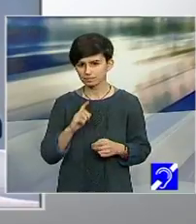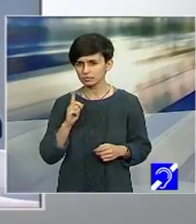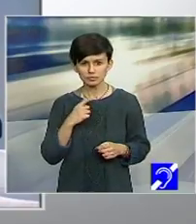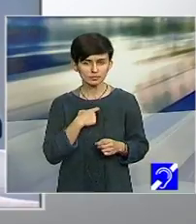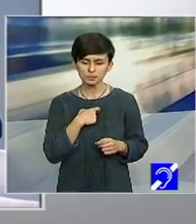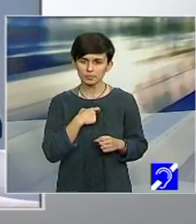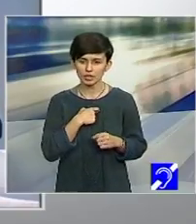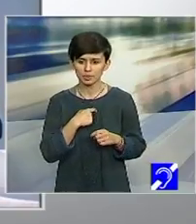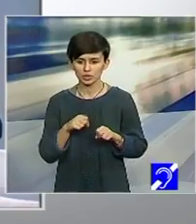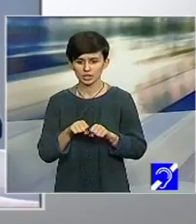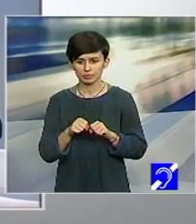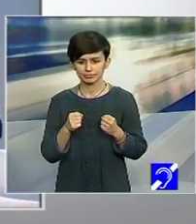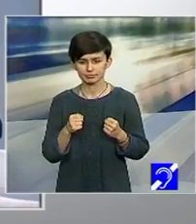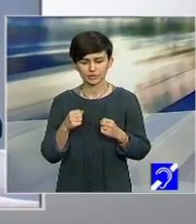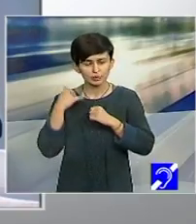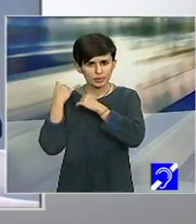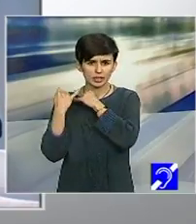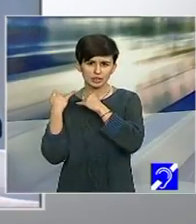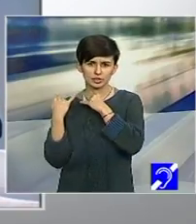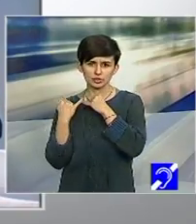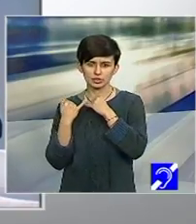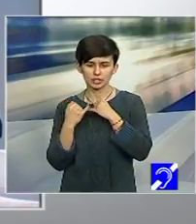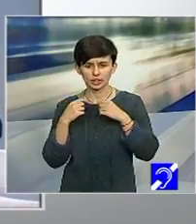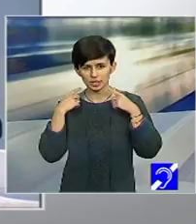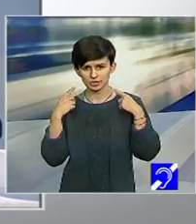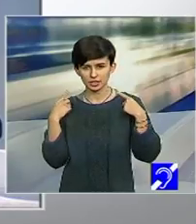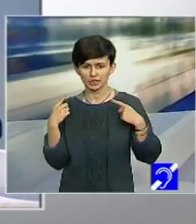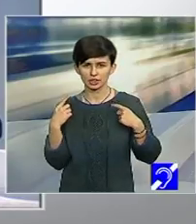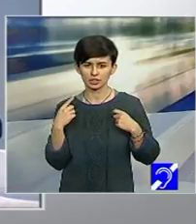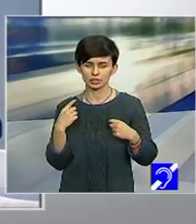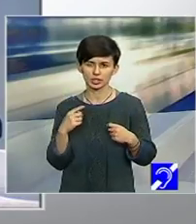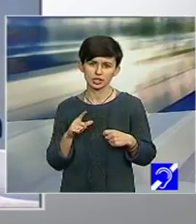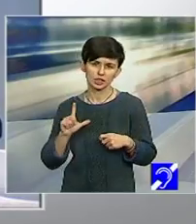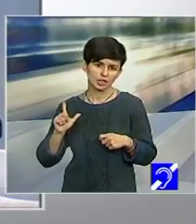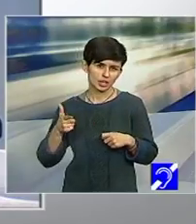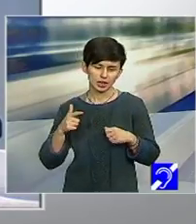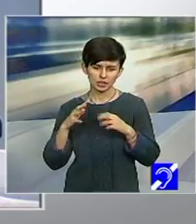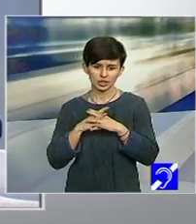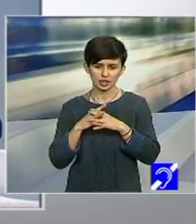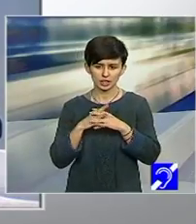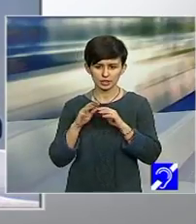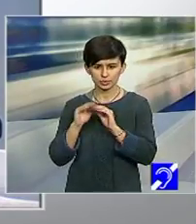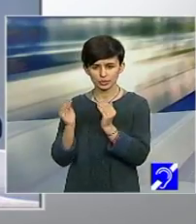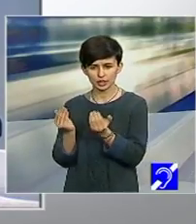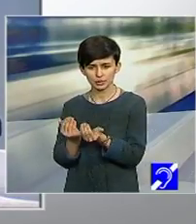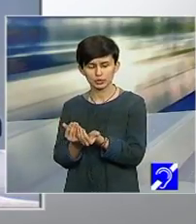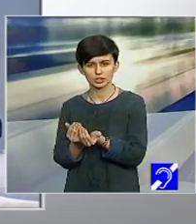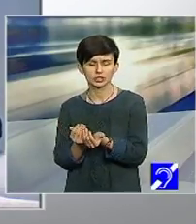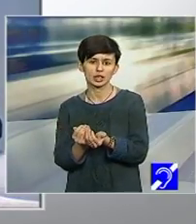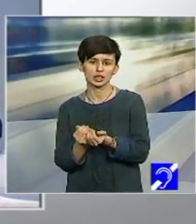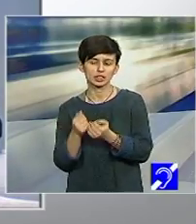rupe istoria evreilor în timpul celui de-al doilea război mondial